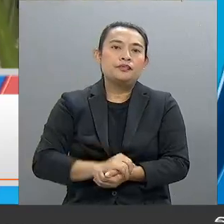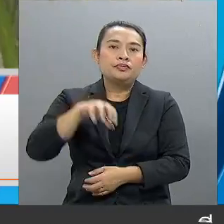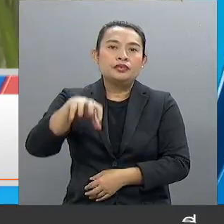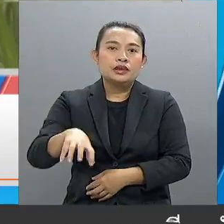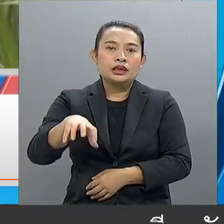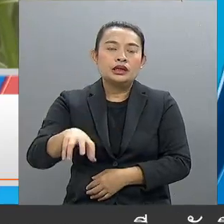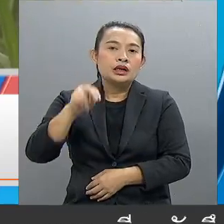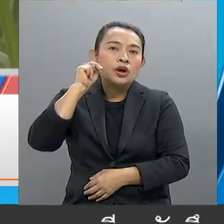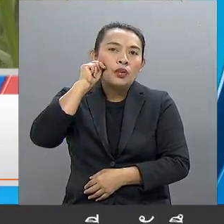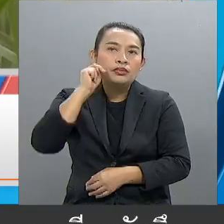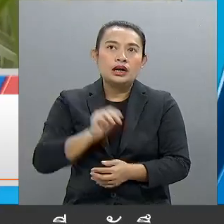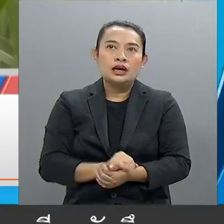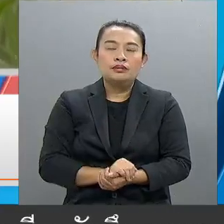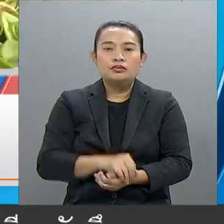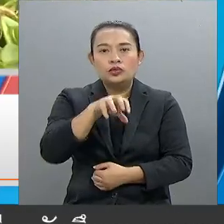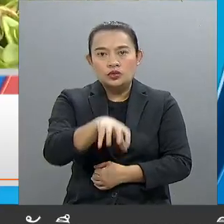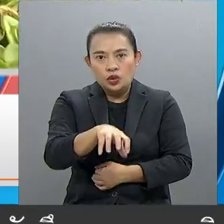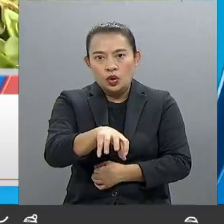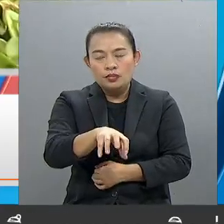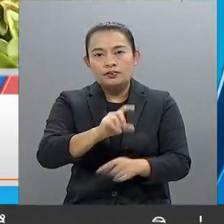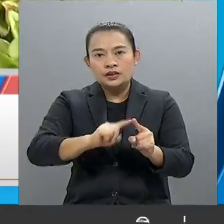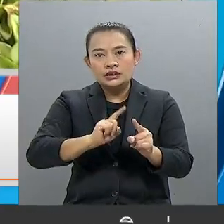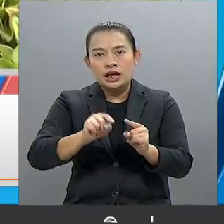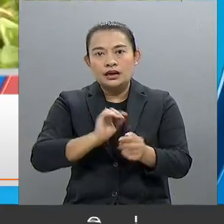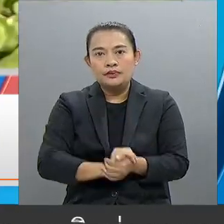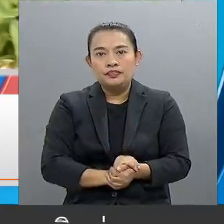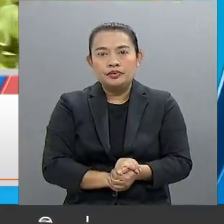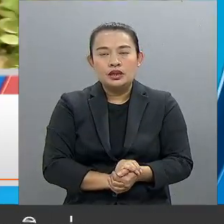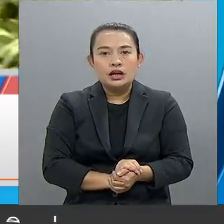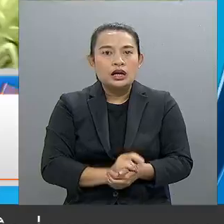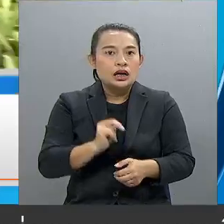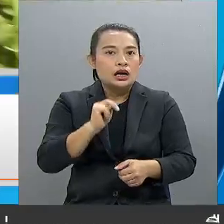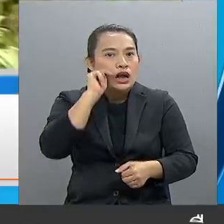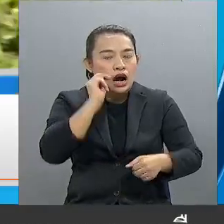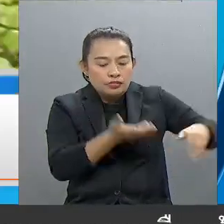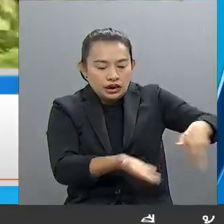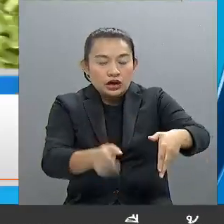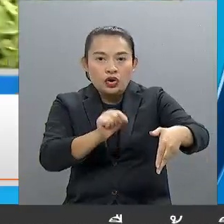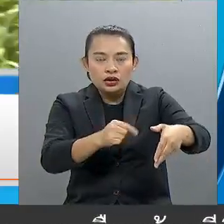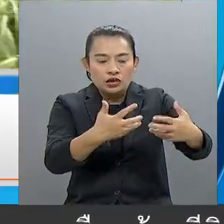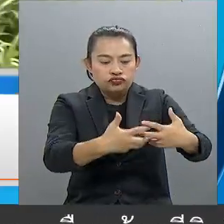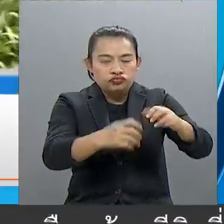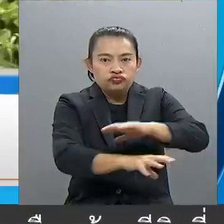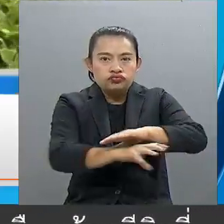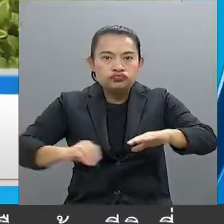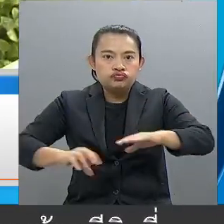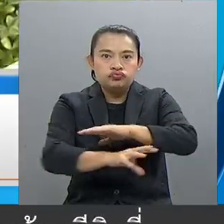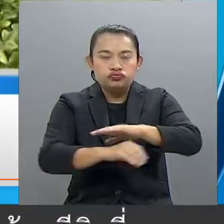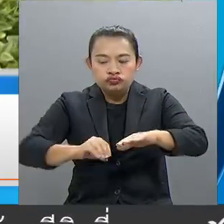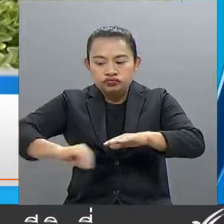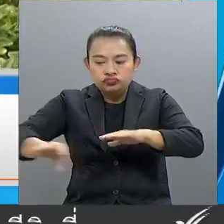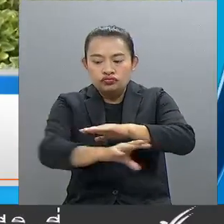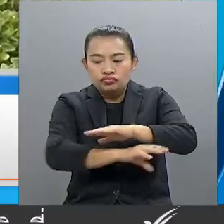น้ำนะจากคลองที่จะมาเติมแม่น้ำมันขามก็คือที่แม่น้ำเจ้าพระยาเข้ามาทางคลองชัยนาทป่าสักเนี่ยเ